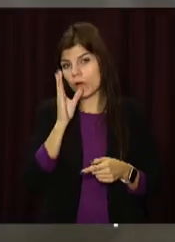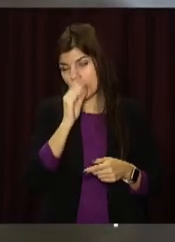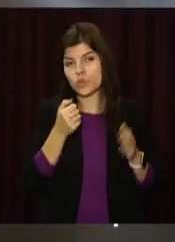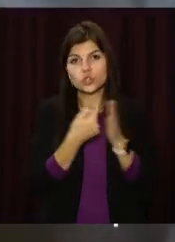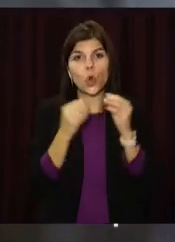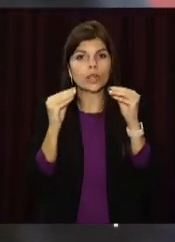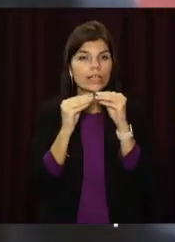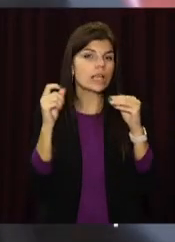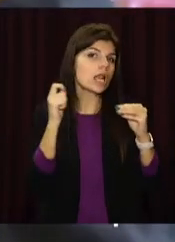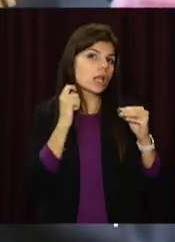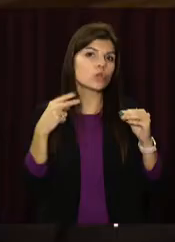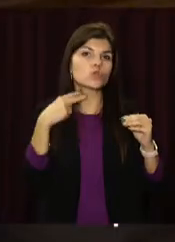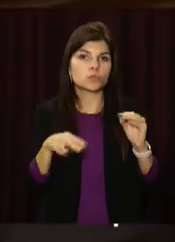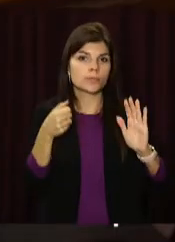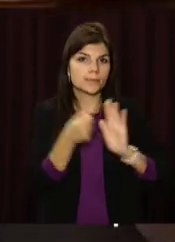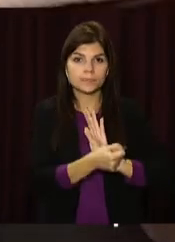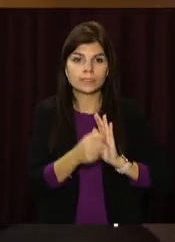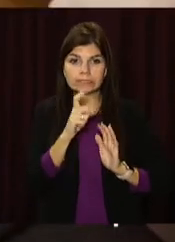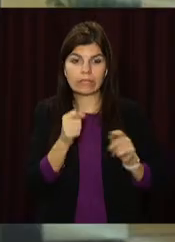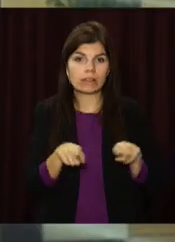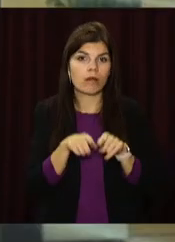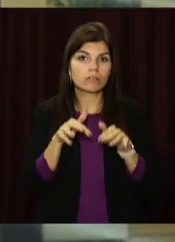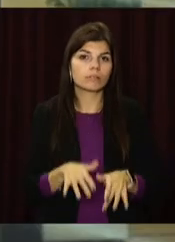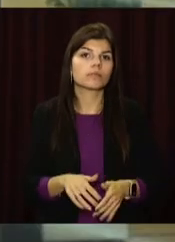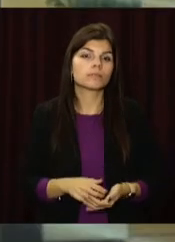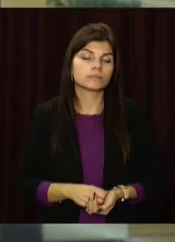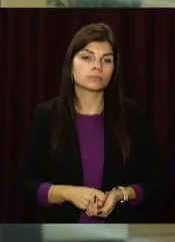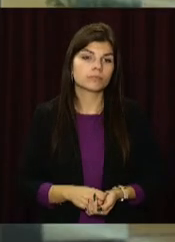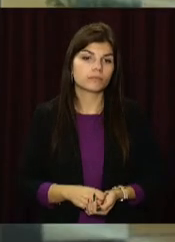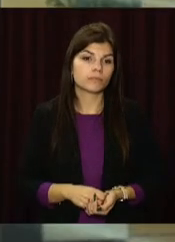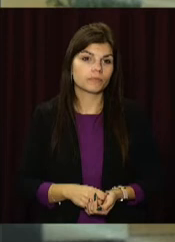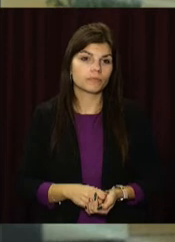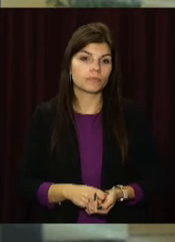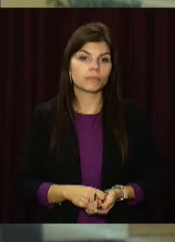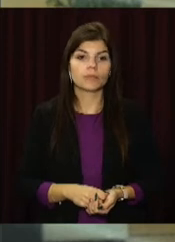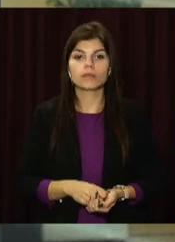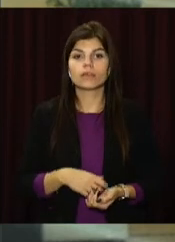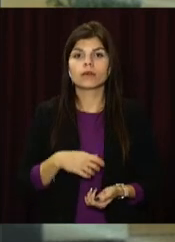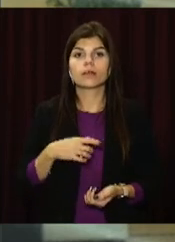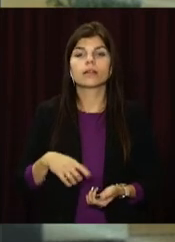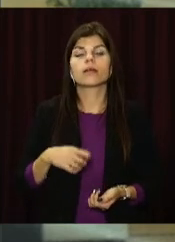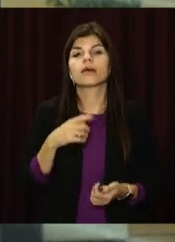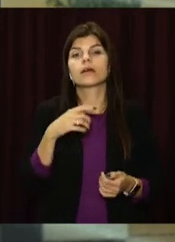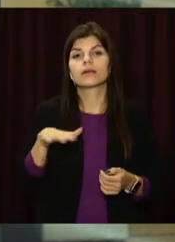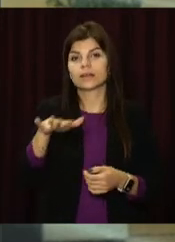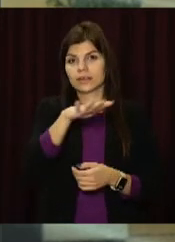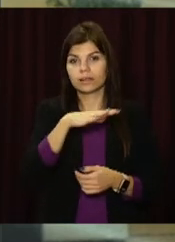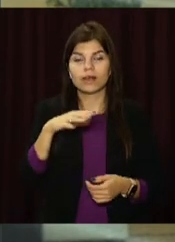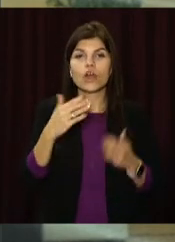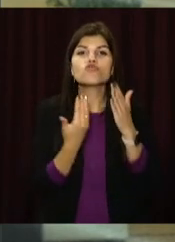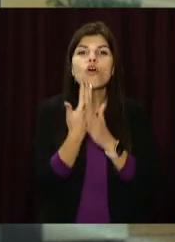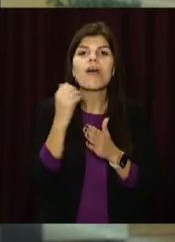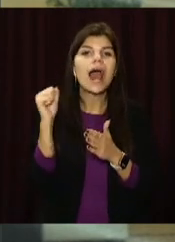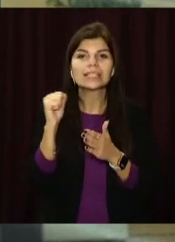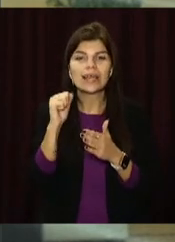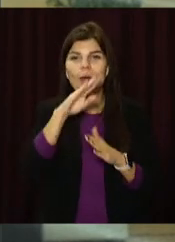до 10 років за ґратами. Бетонно-залізні лабіринти у селі Новоолександрівка, що